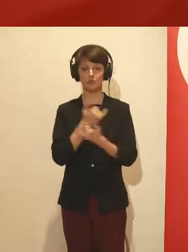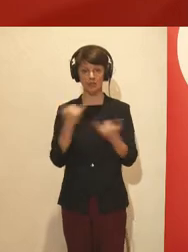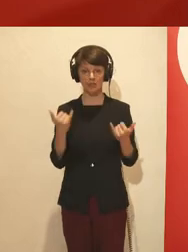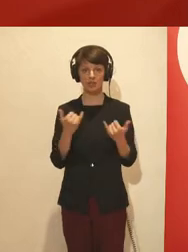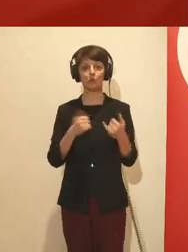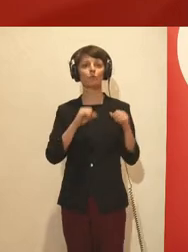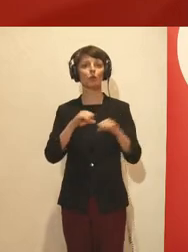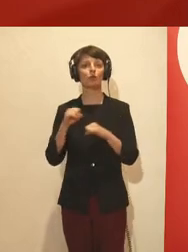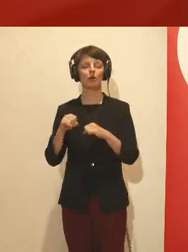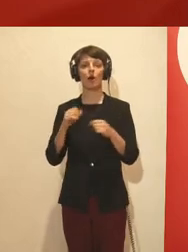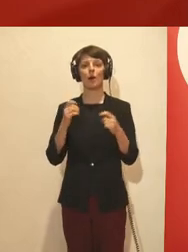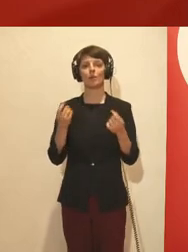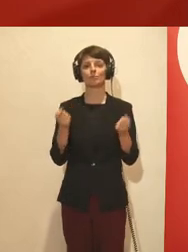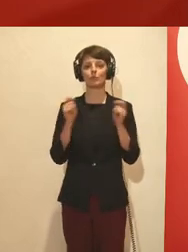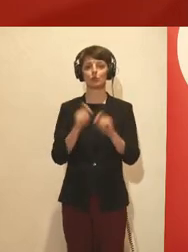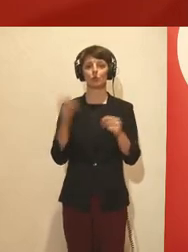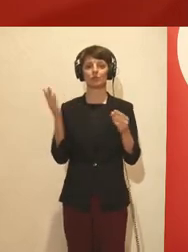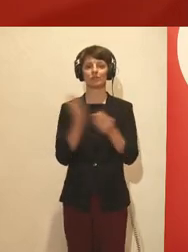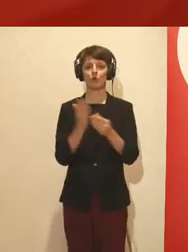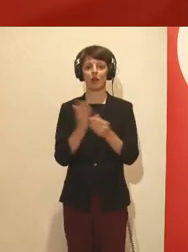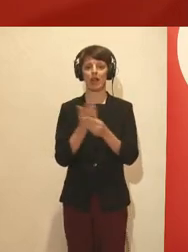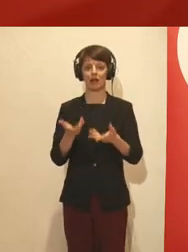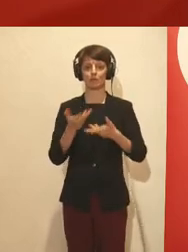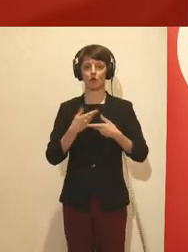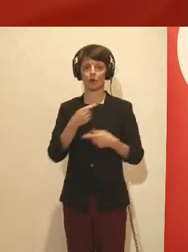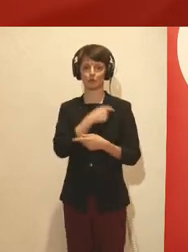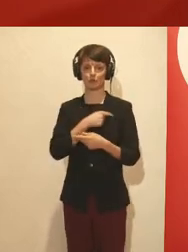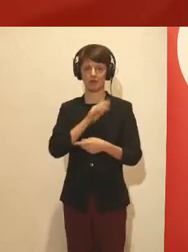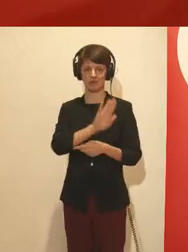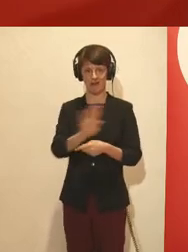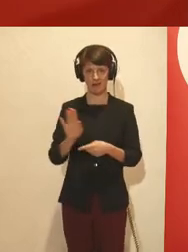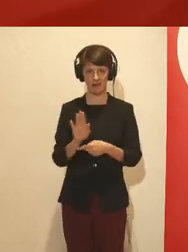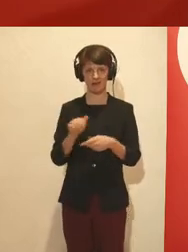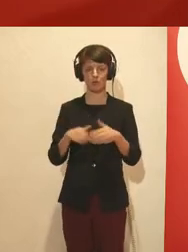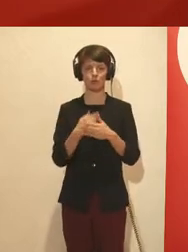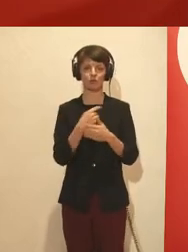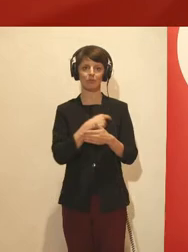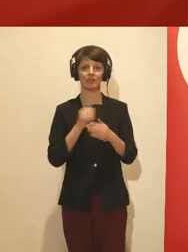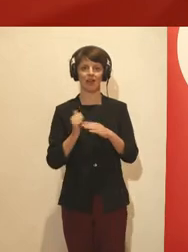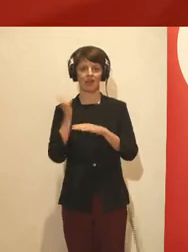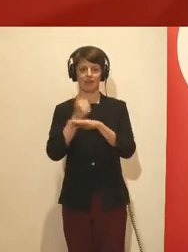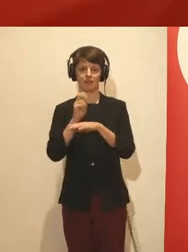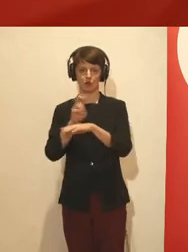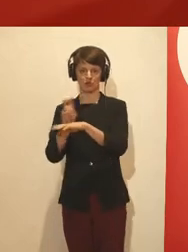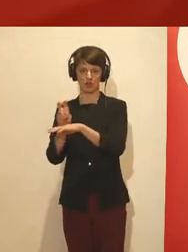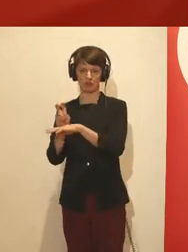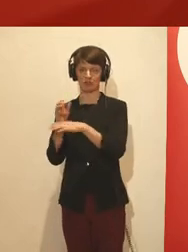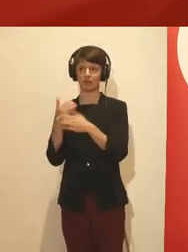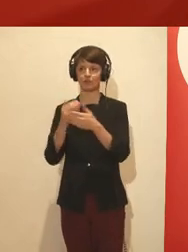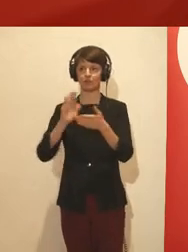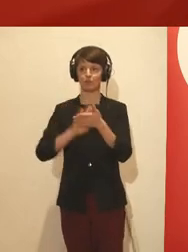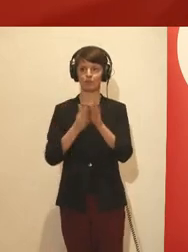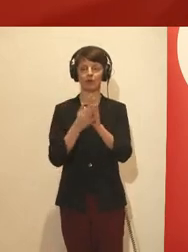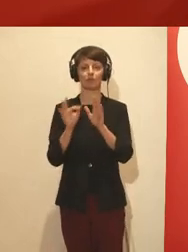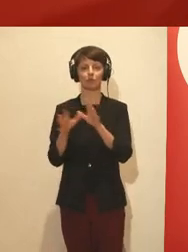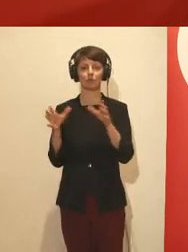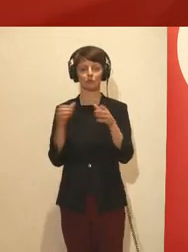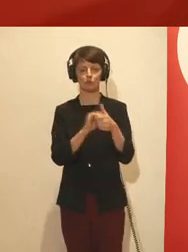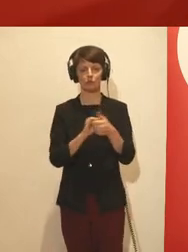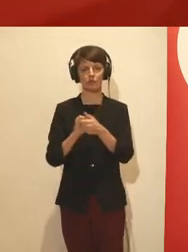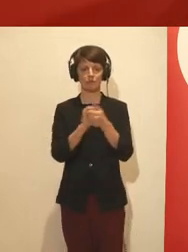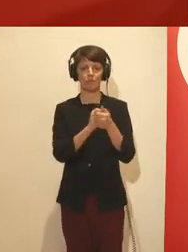auch noch beschlussvorlage bekommen aus der partei aber auch aus unserem parteivorstand wir haben den pakt für den zusammenhalt